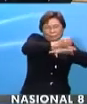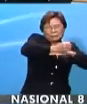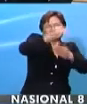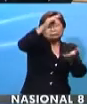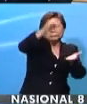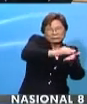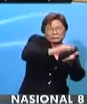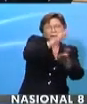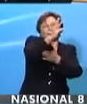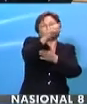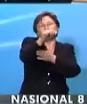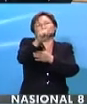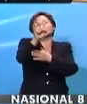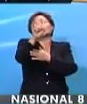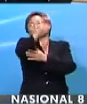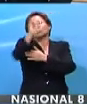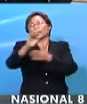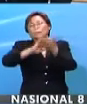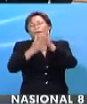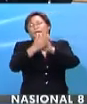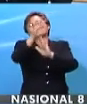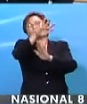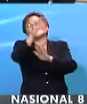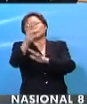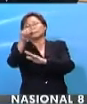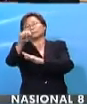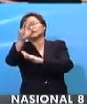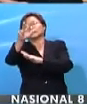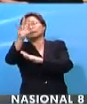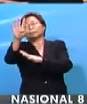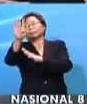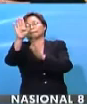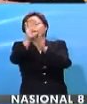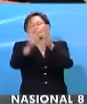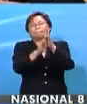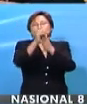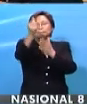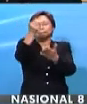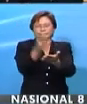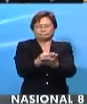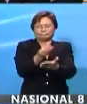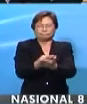susut 6.1% menjadi 56.34 bilion ringgit.